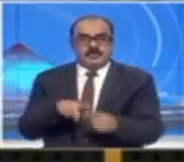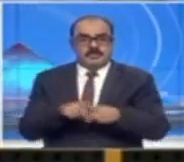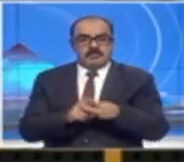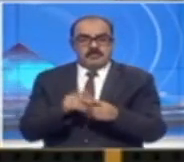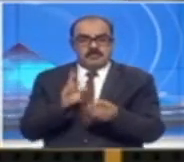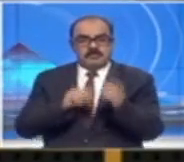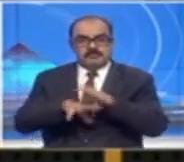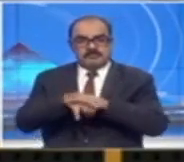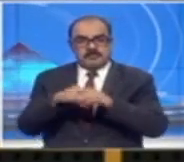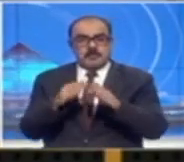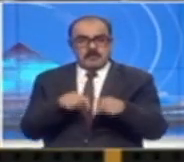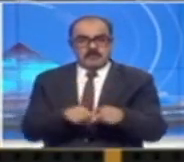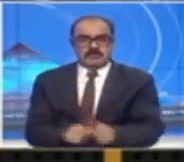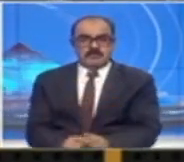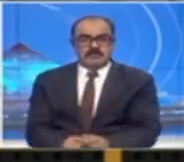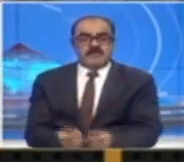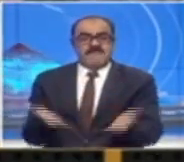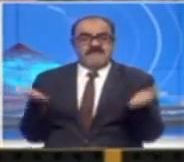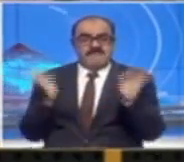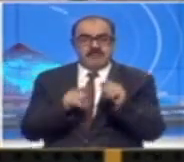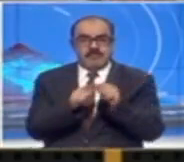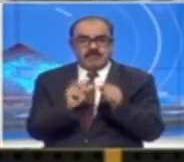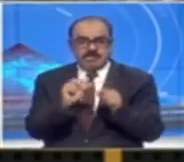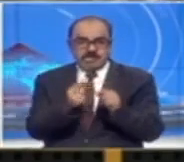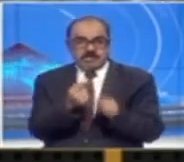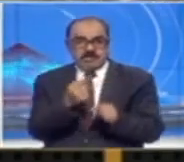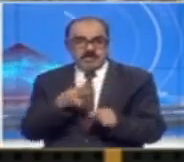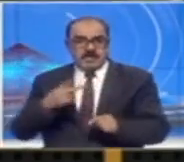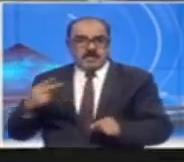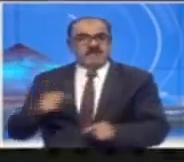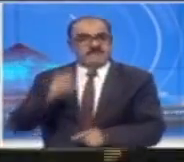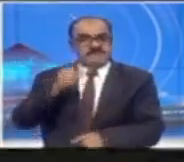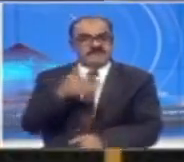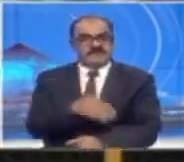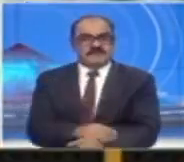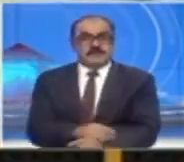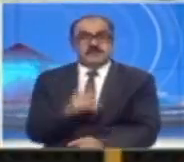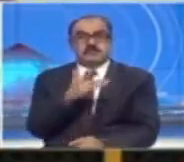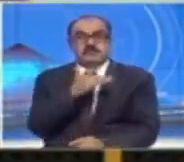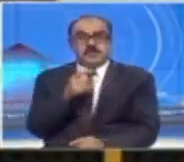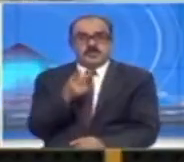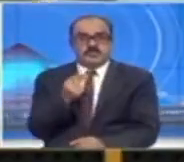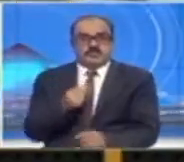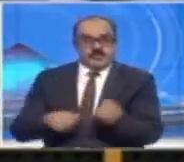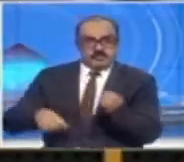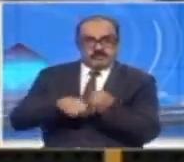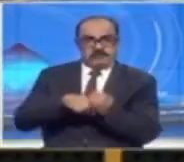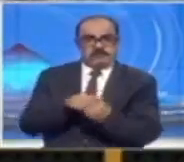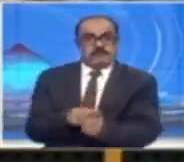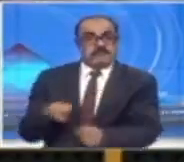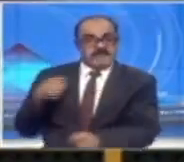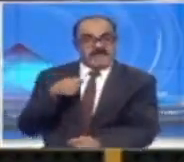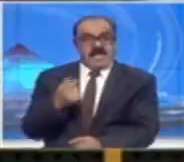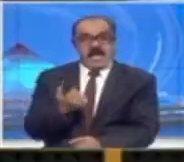و881 فرد محل الصنع وكمية من الطلقات مختلفة الأعيرة و120 خزينة، إضافة